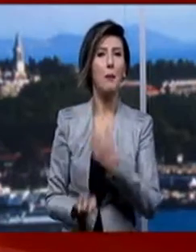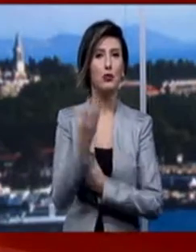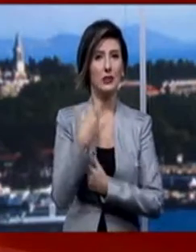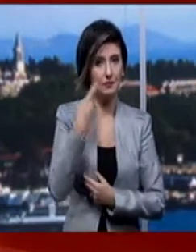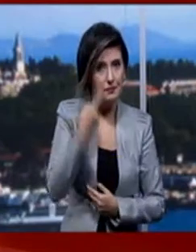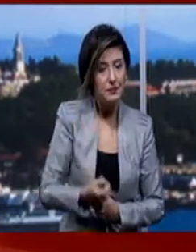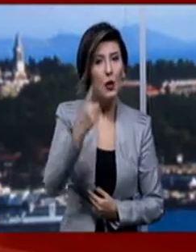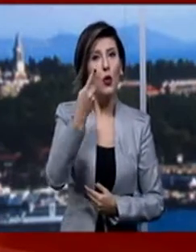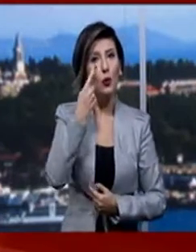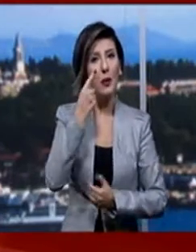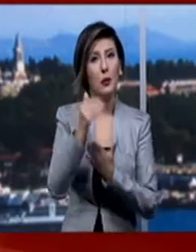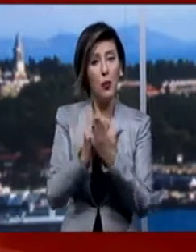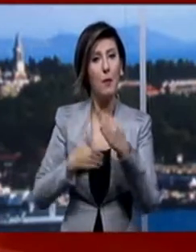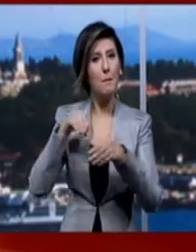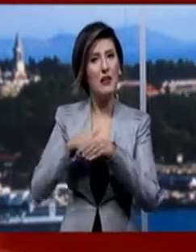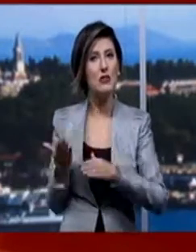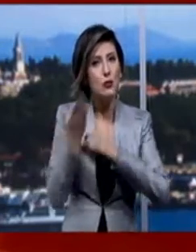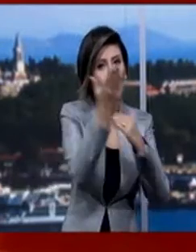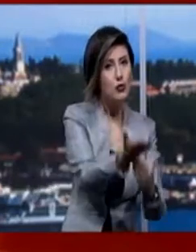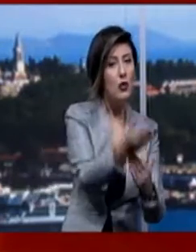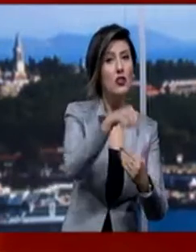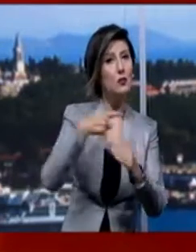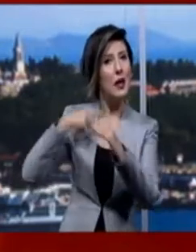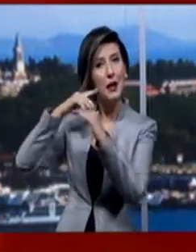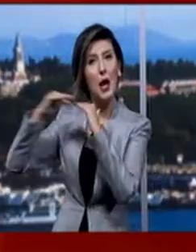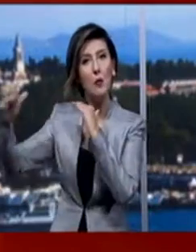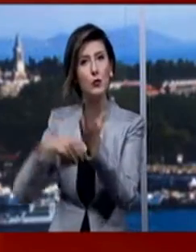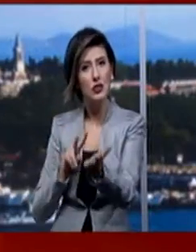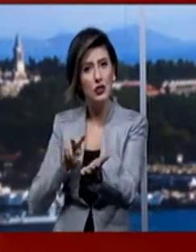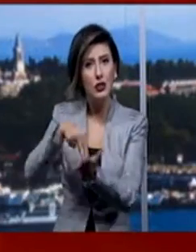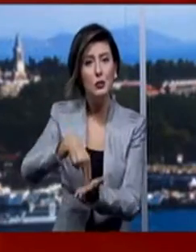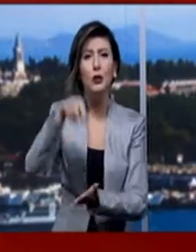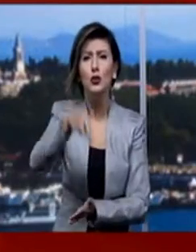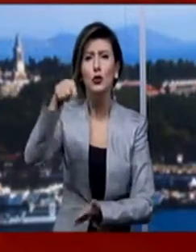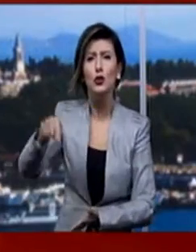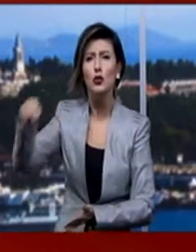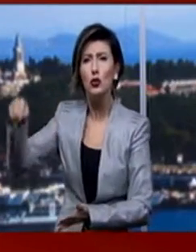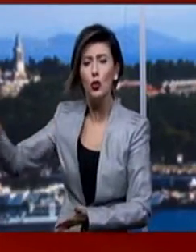çıkardık. Hükümet programını meclisimize sunduk. Şimdi kamuoyumuza çıkıp